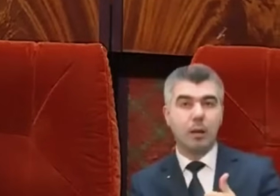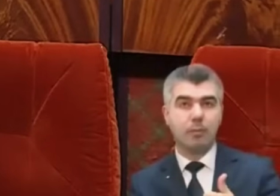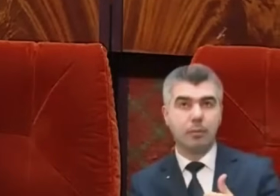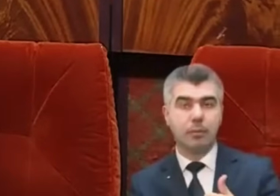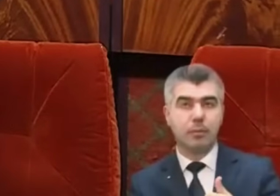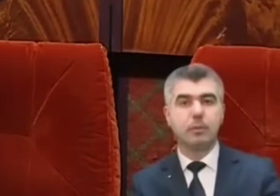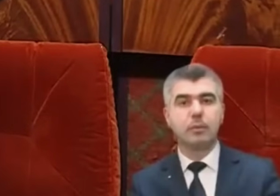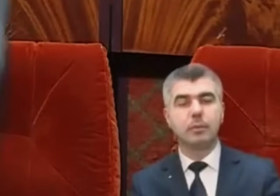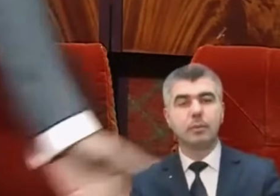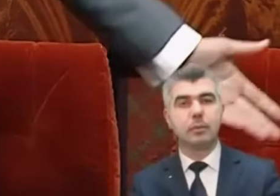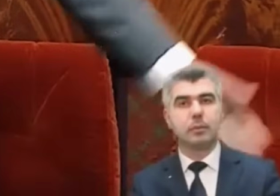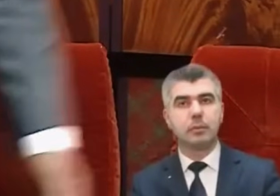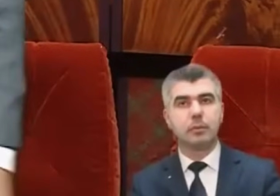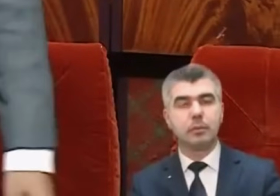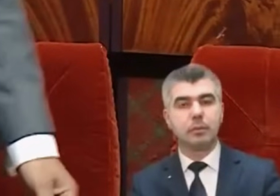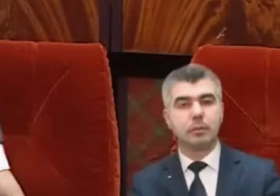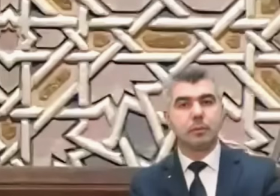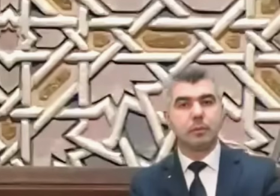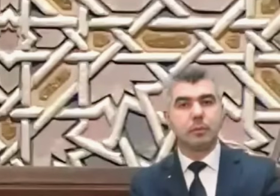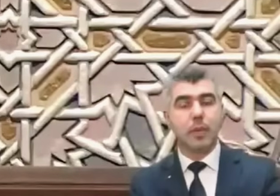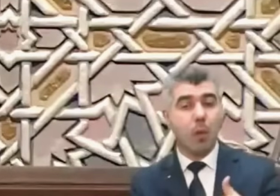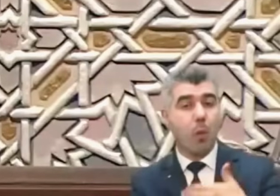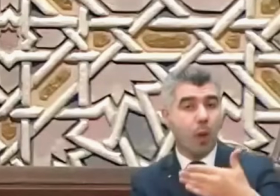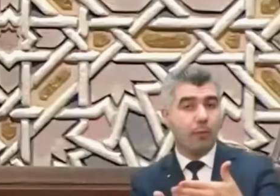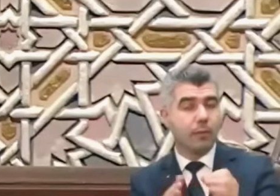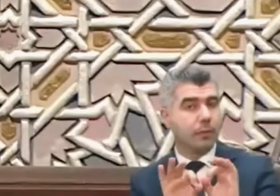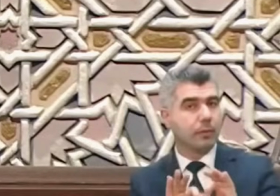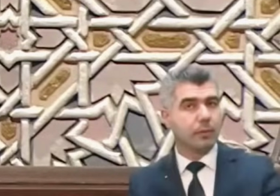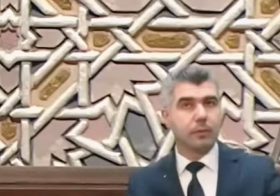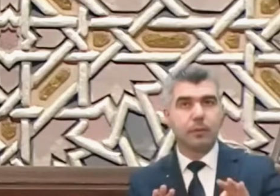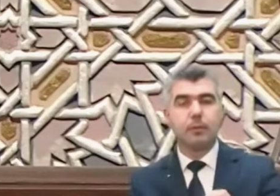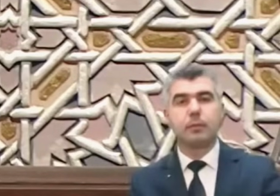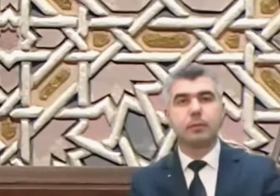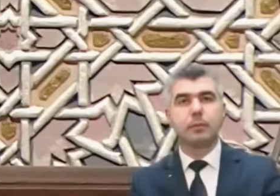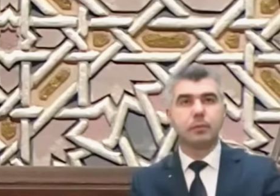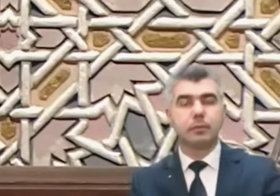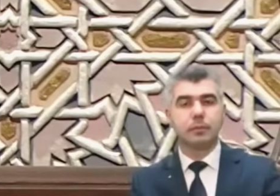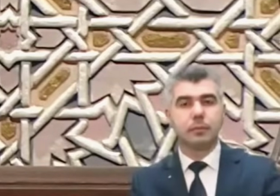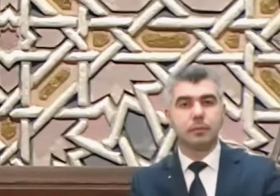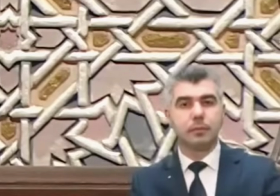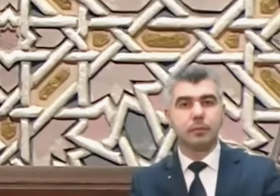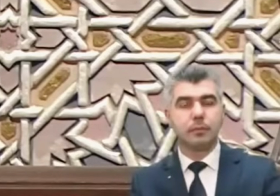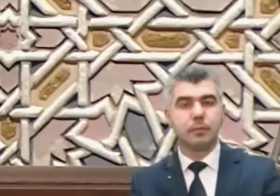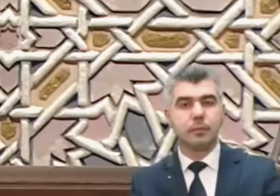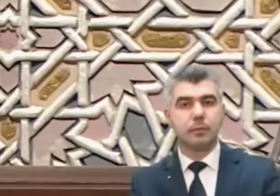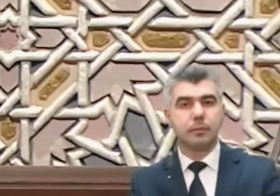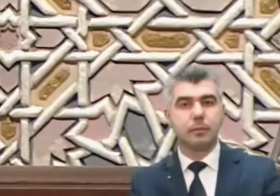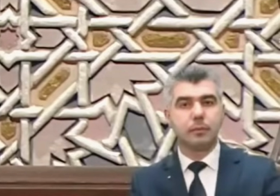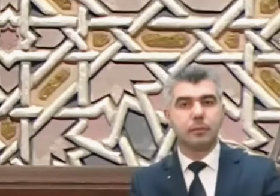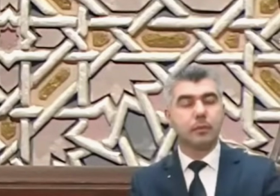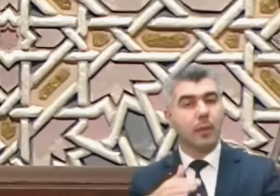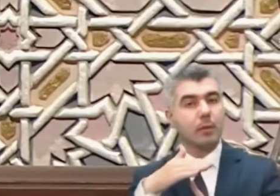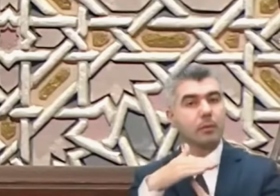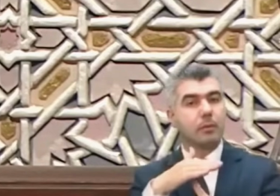السيد الوزير، السيد الوزير، السيد الوزير، ومن حقك أن تجيب على نقطة